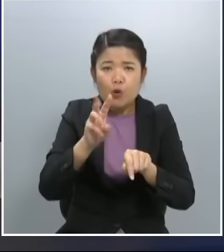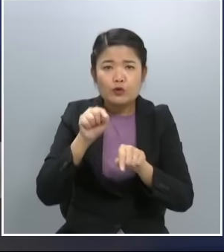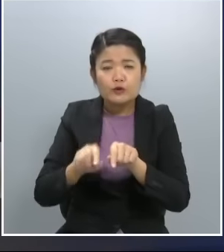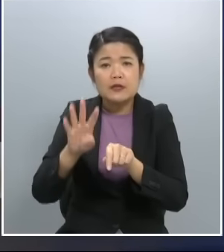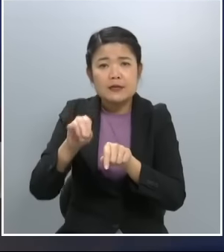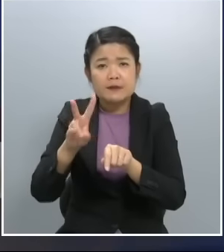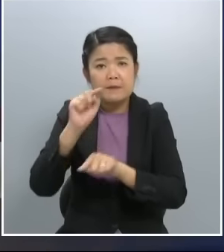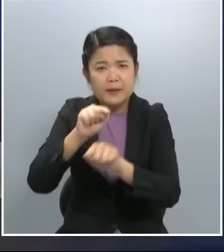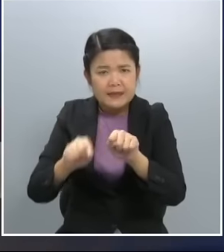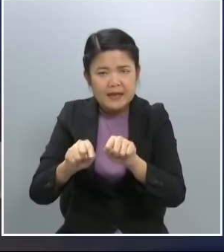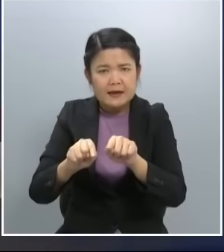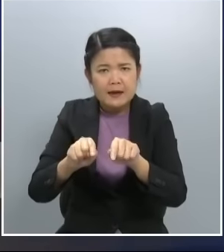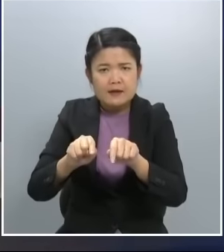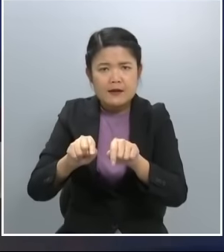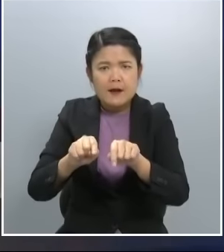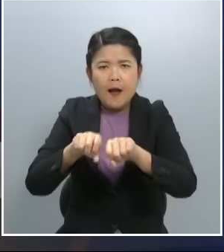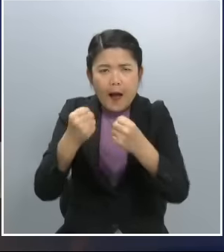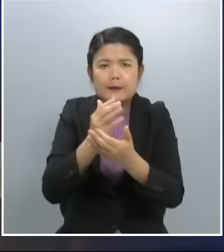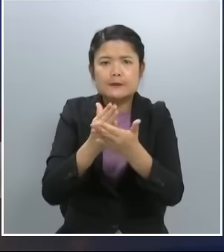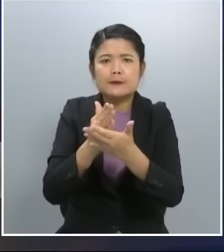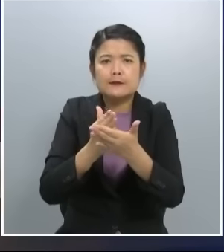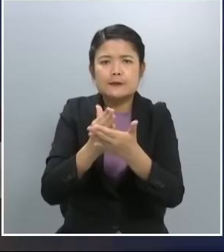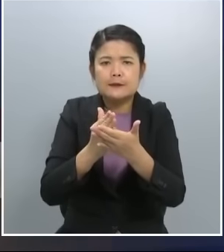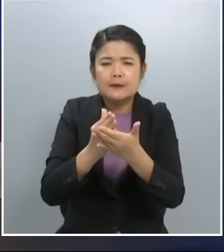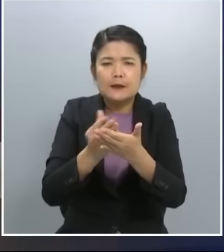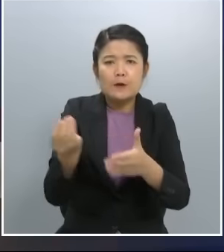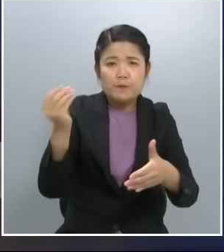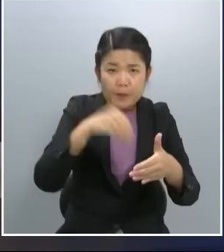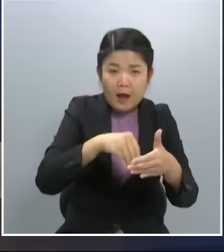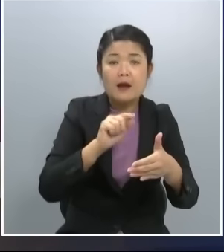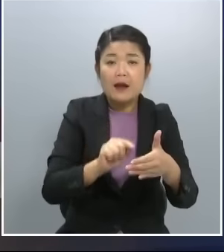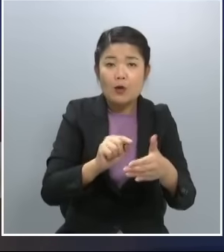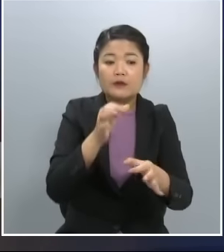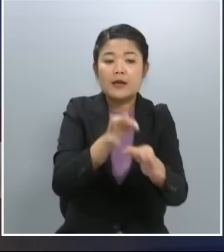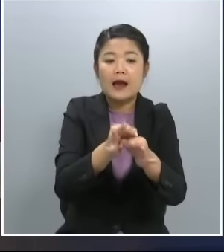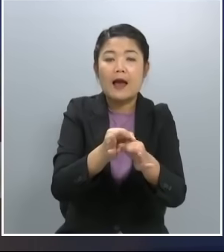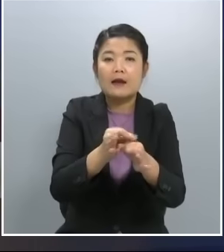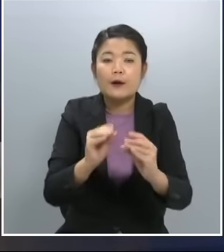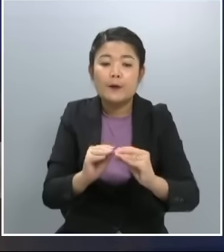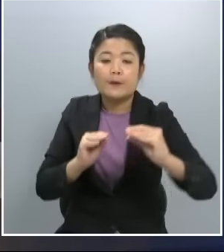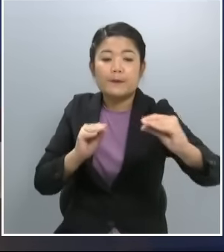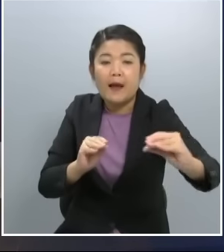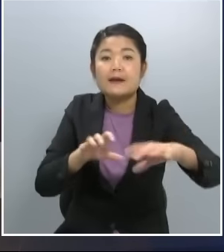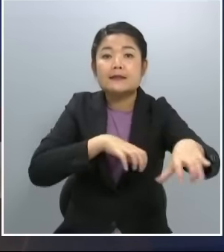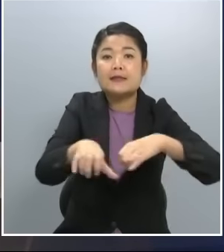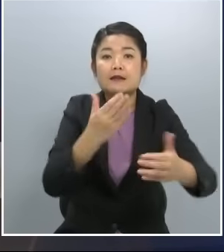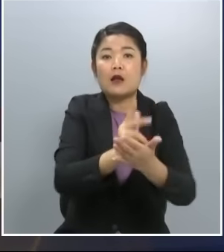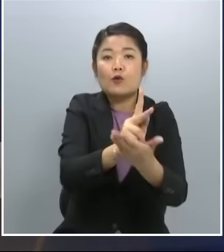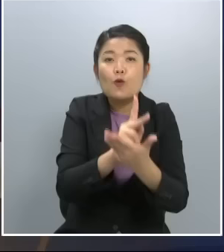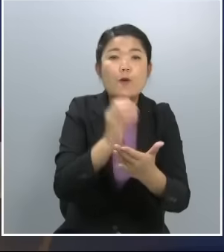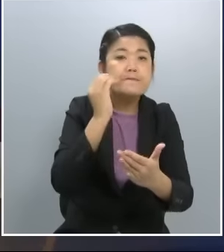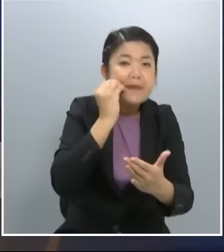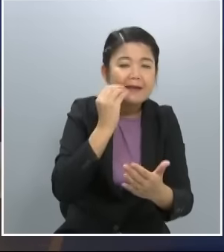ก็บแค่ครึ่งเดียวอีกครึ่งให้แบงก์พาณิชย์เอาไปบริหารหนี้บ้านนี้รถยนต์ช่วยชาวบ้าน